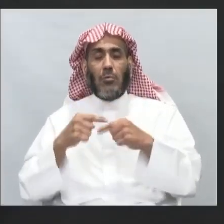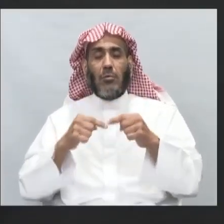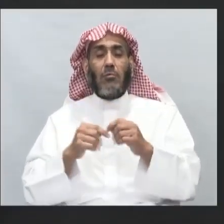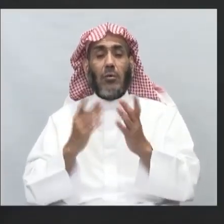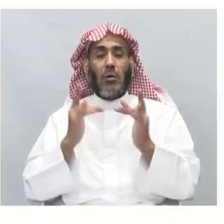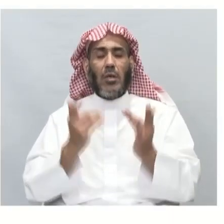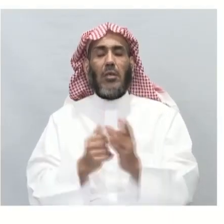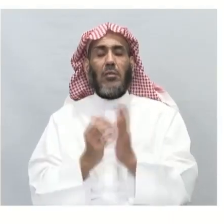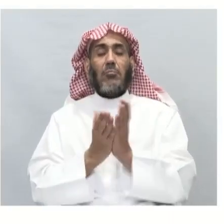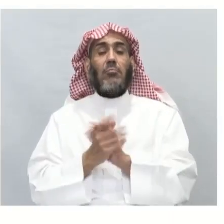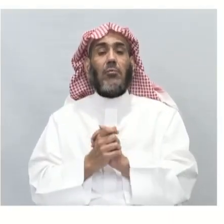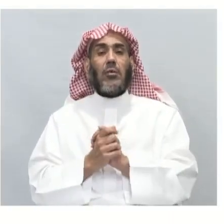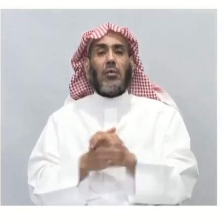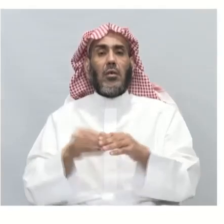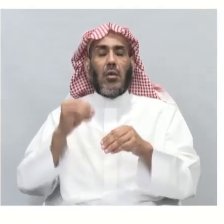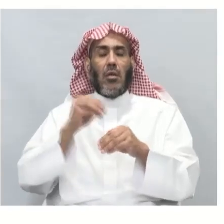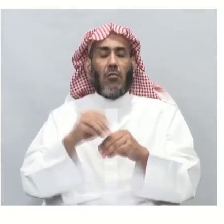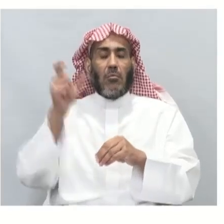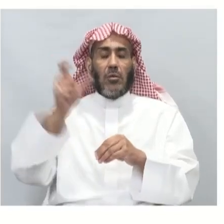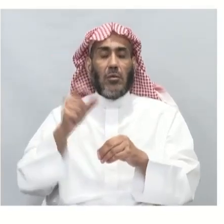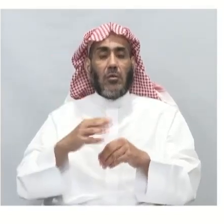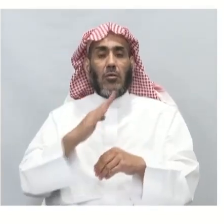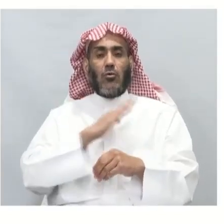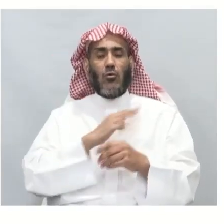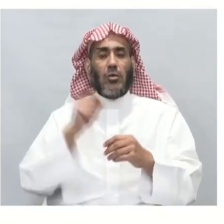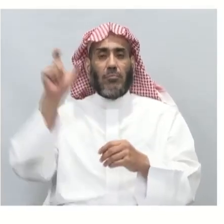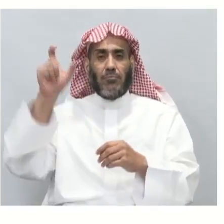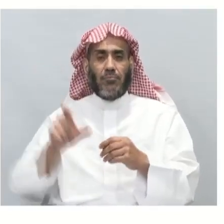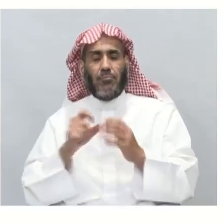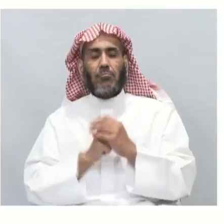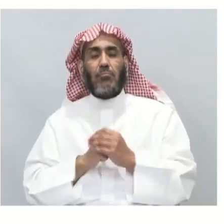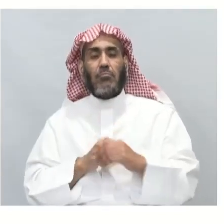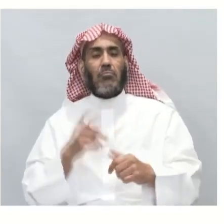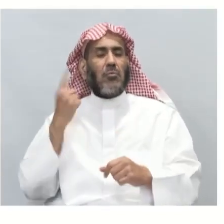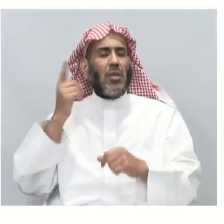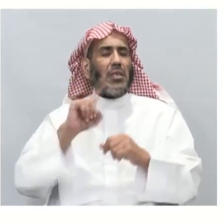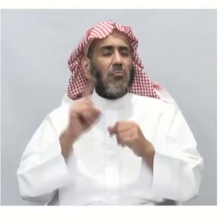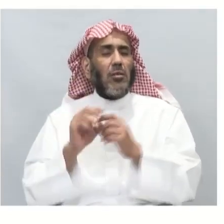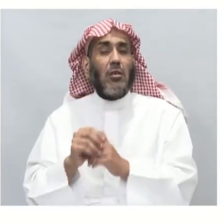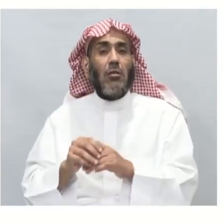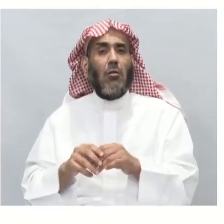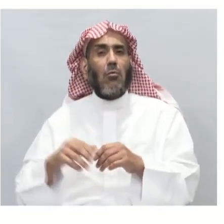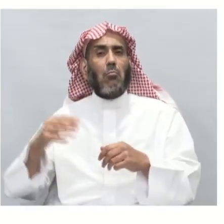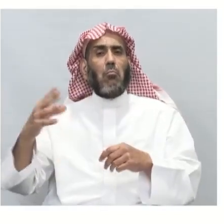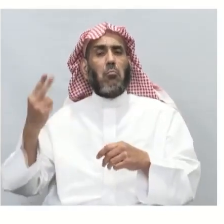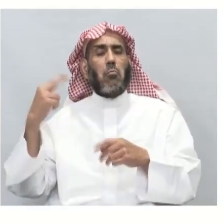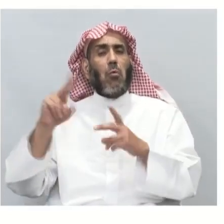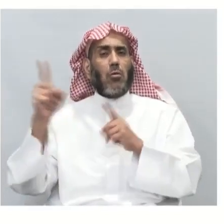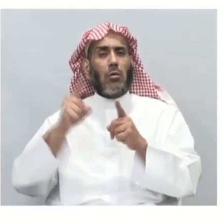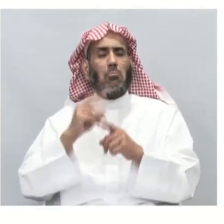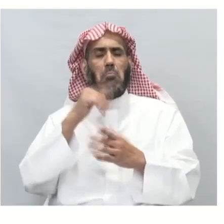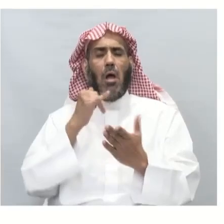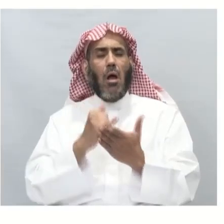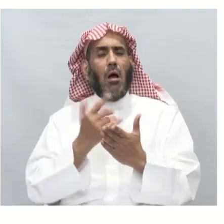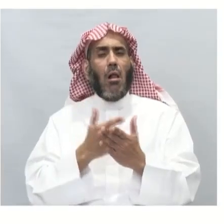في مقاعد الدراسه اضفنا من الشخصيات الجندي وهو ايضا عندما لا يستمع جيدا لقادته ما هي العواقب اللي